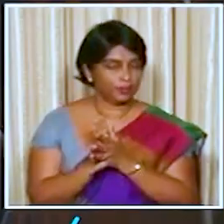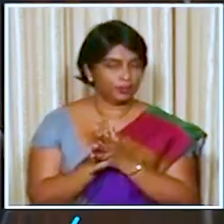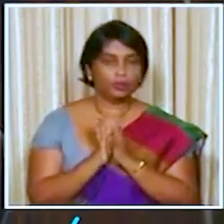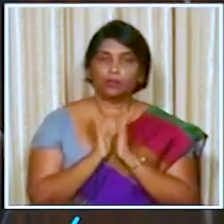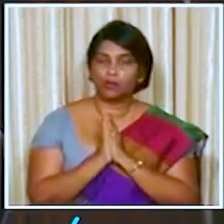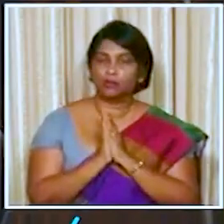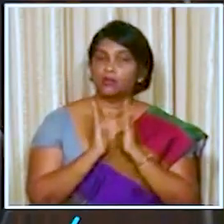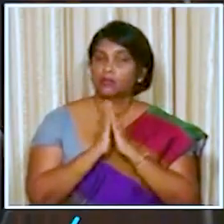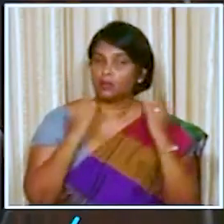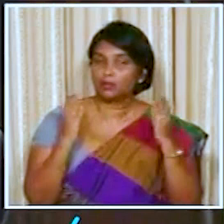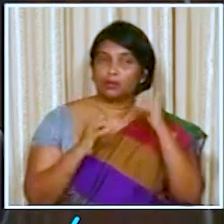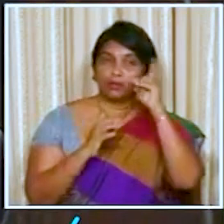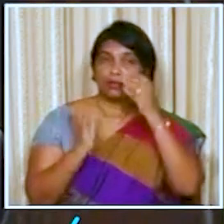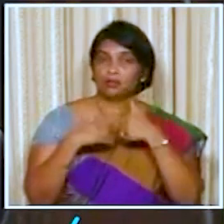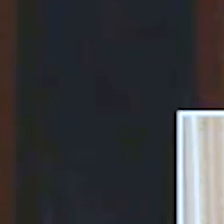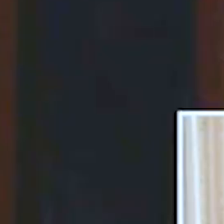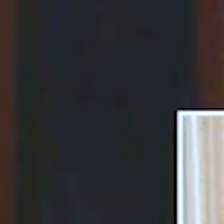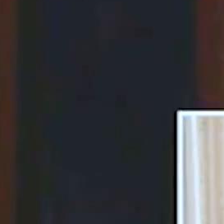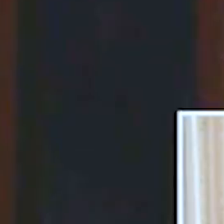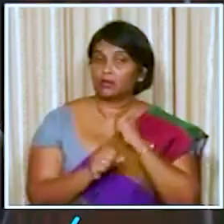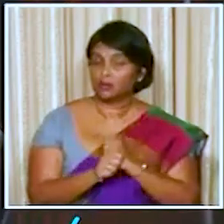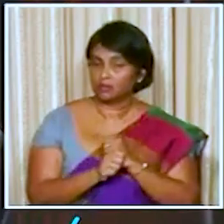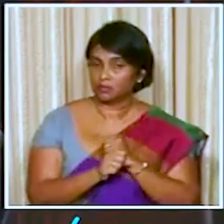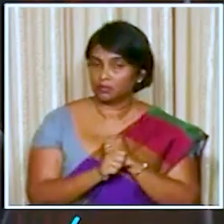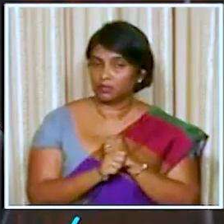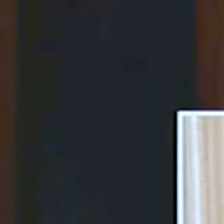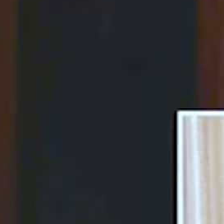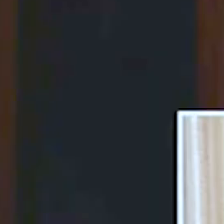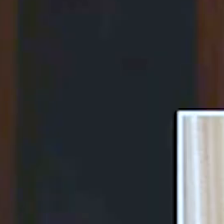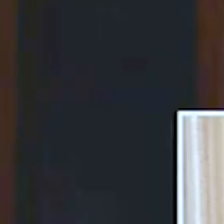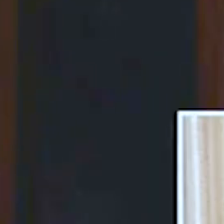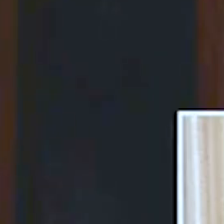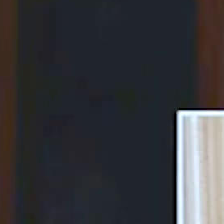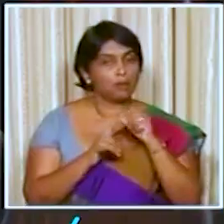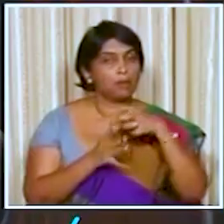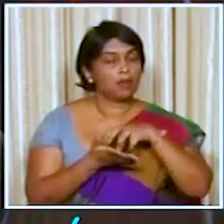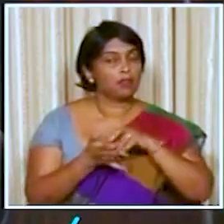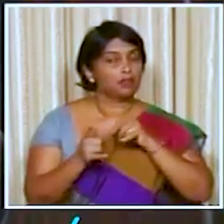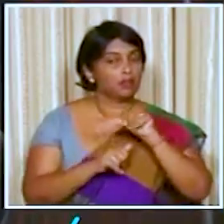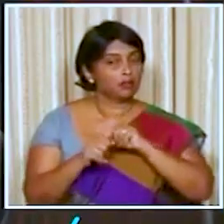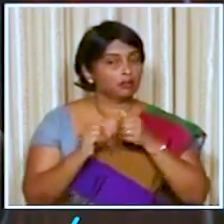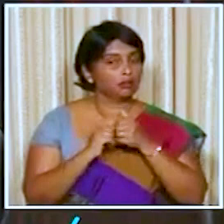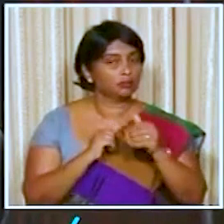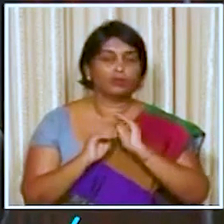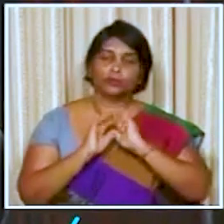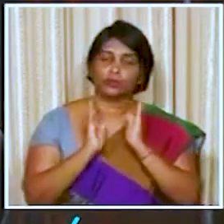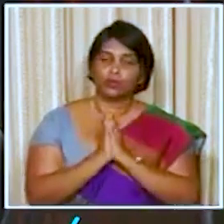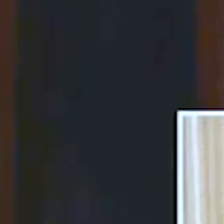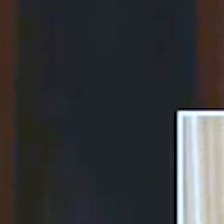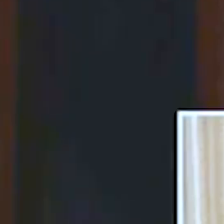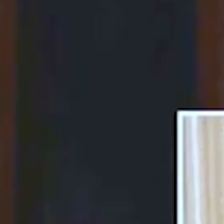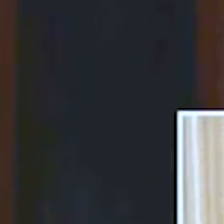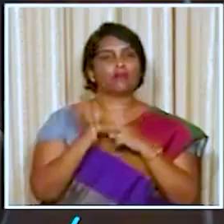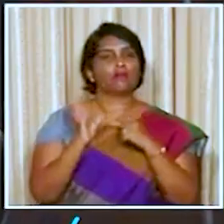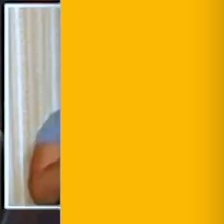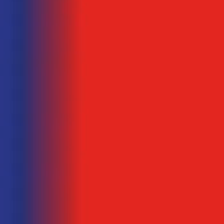කරනවා. සංගරා මාසික ප්‍රකාශන ඒ වගේම රජයෙන් පළාත් සභාව වලින් පළාත් ආයතනෙන් පවත්වාගෙන යන සියලුම පුස්තකාල සේවා